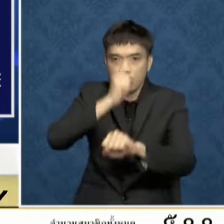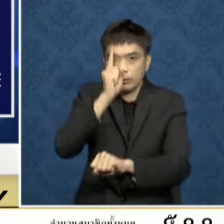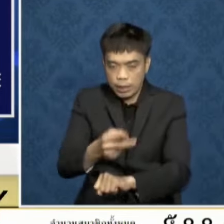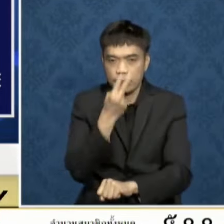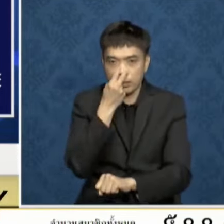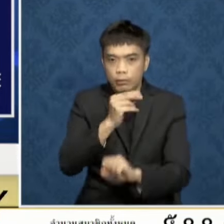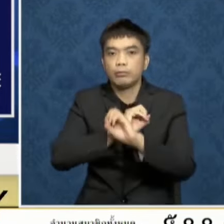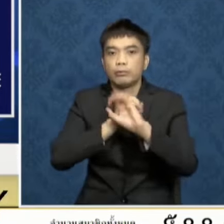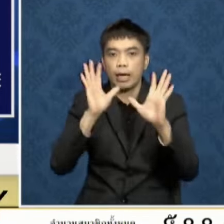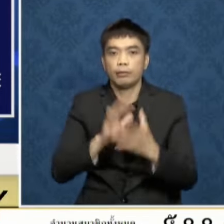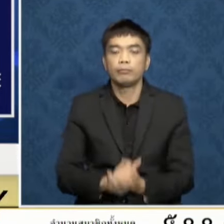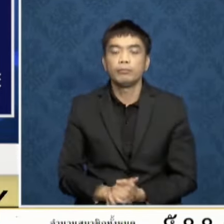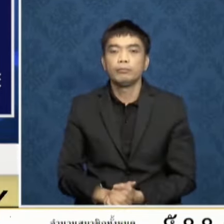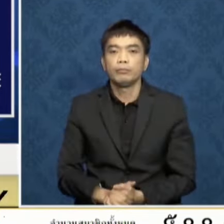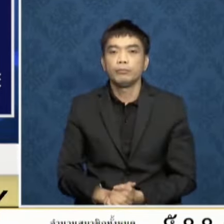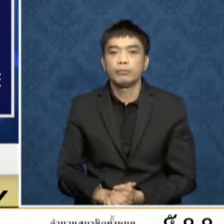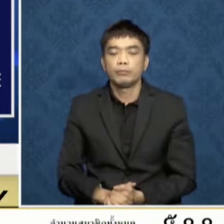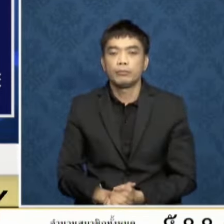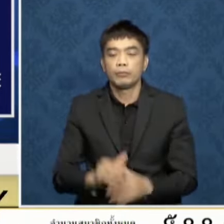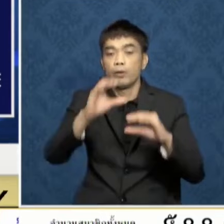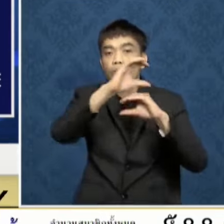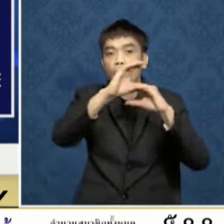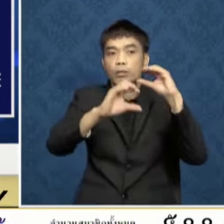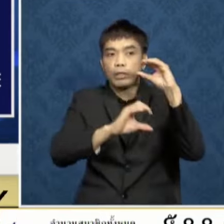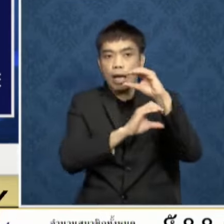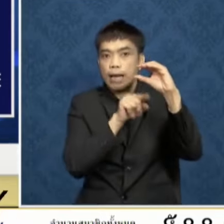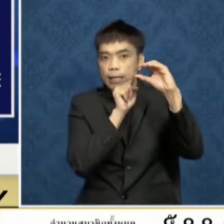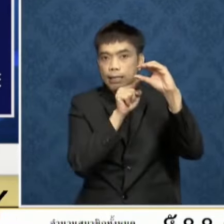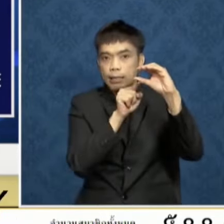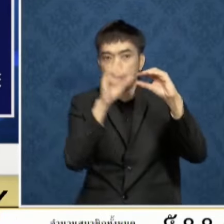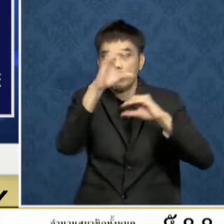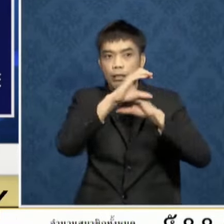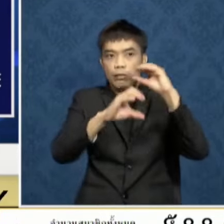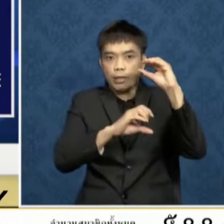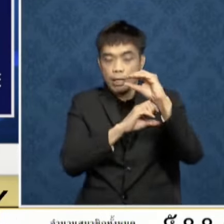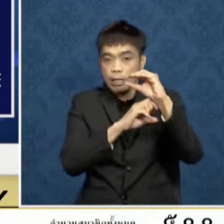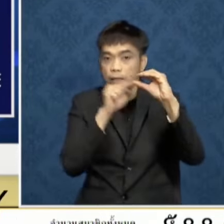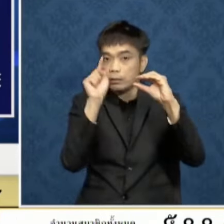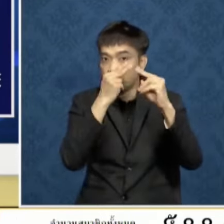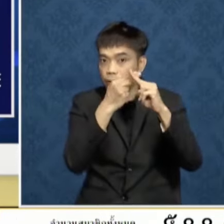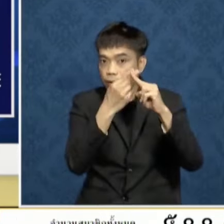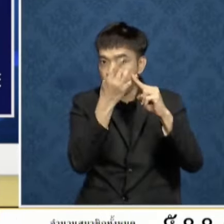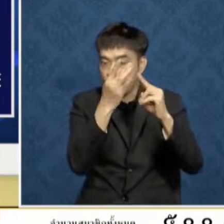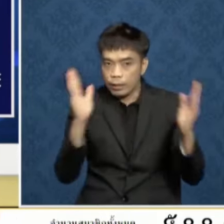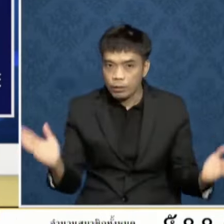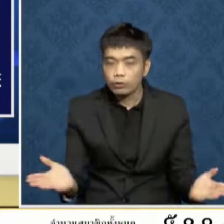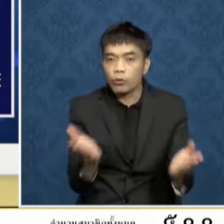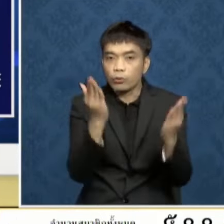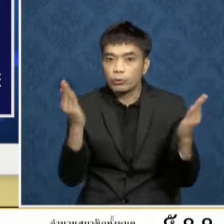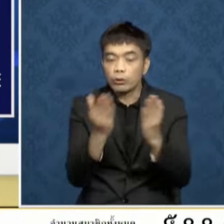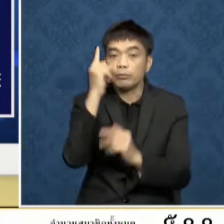คะและในส่วนของโครงการนี้นะคะชื่อโครงการย้ำอีกรอบค่ะคือโครงการส่งเสริมการท่องเที่ยวเชิงสร้างสรรค์